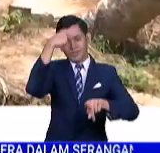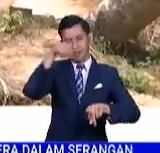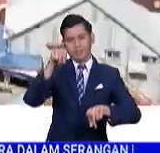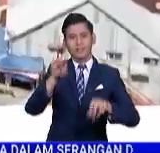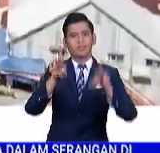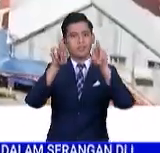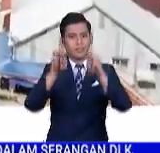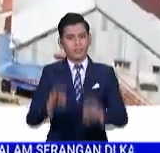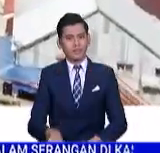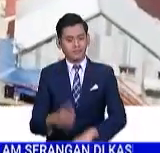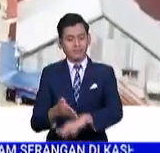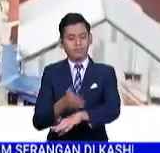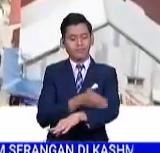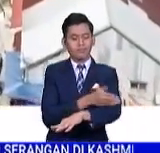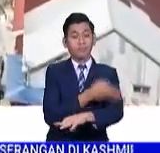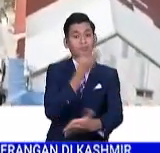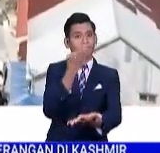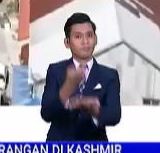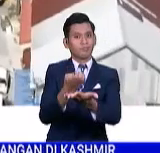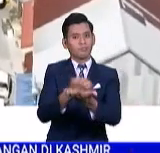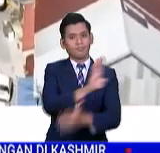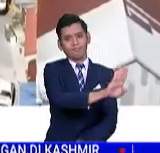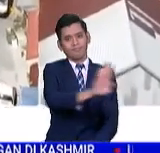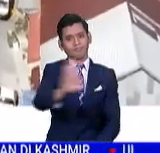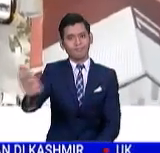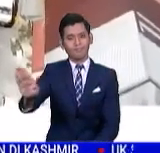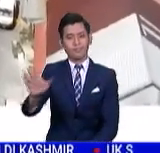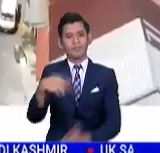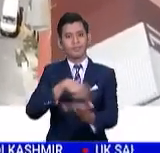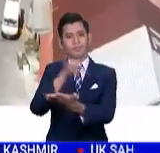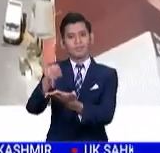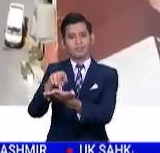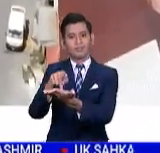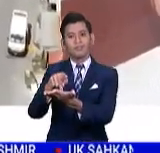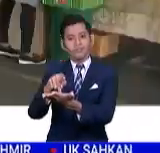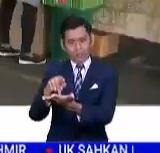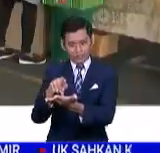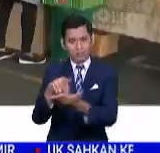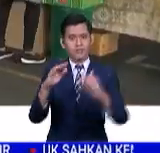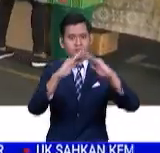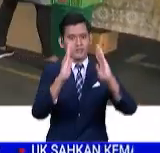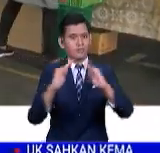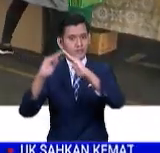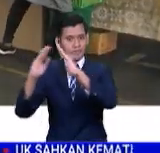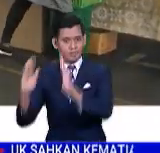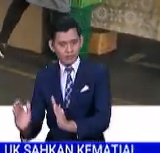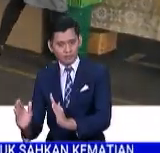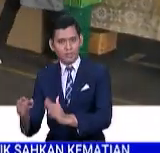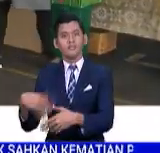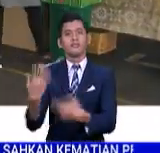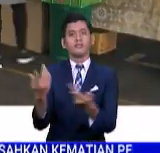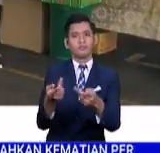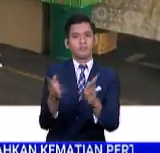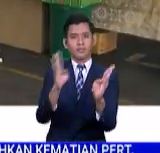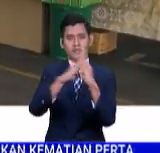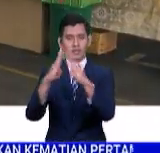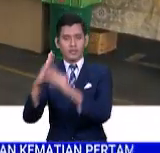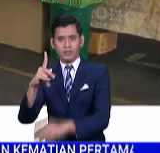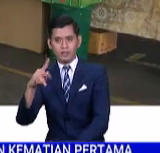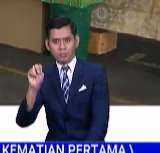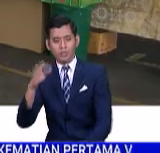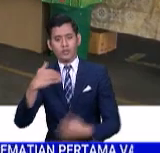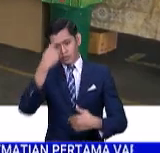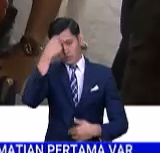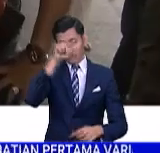penduduk meningkatkan ekonomi masing-masing. Pusat penjaja berbumbung di Pekan Kabong membuka peluang kepada 70